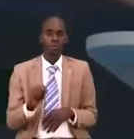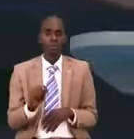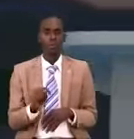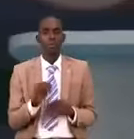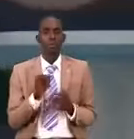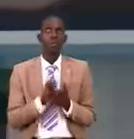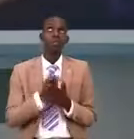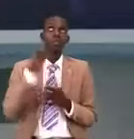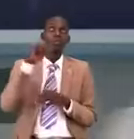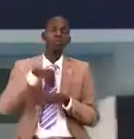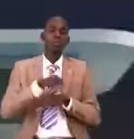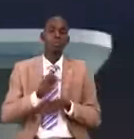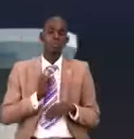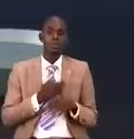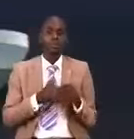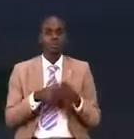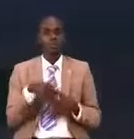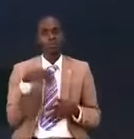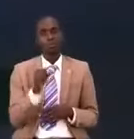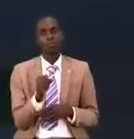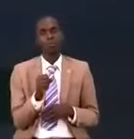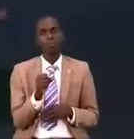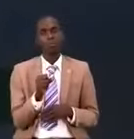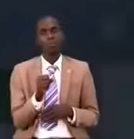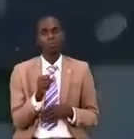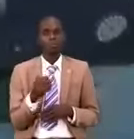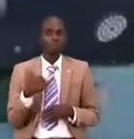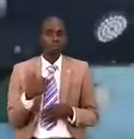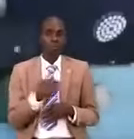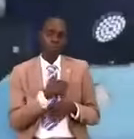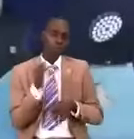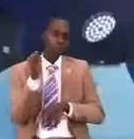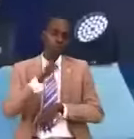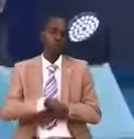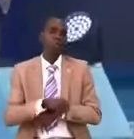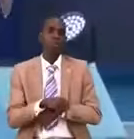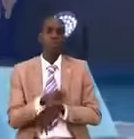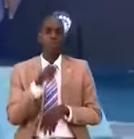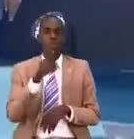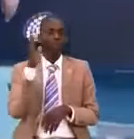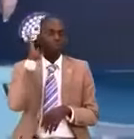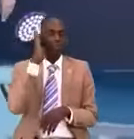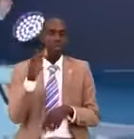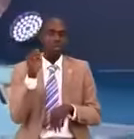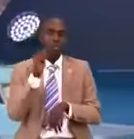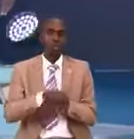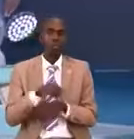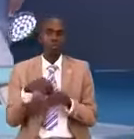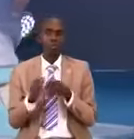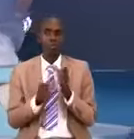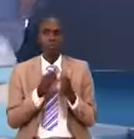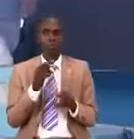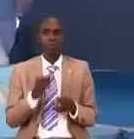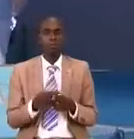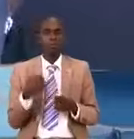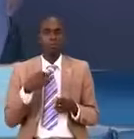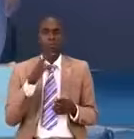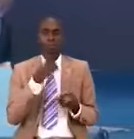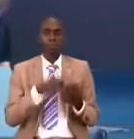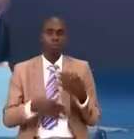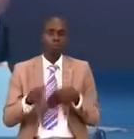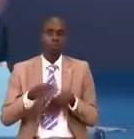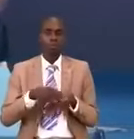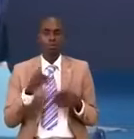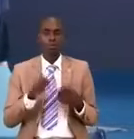et vous allez vaincre nous reviendrons revenons à Josué chapitre 1 verset 9 et 10